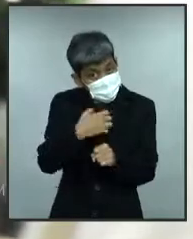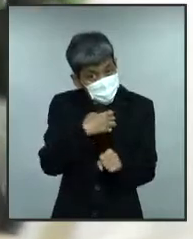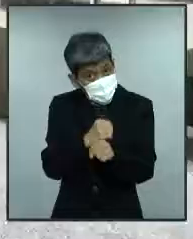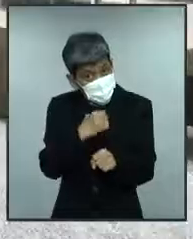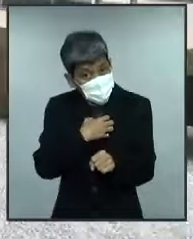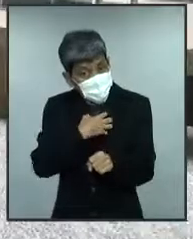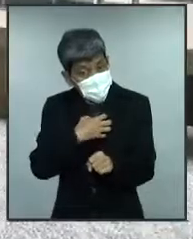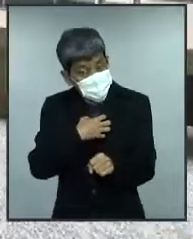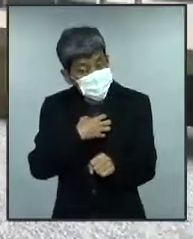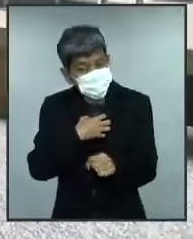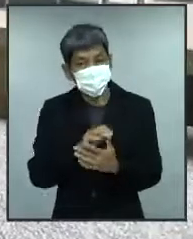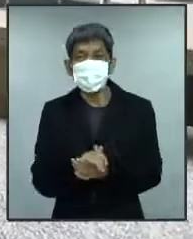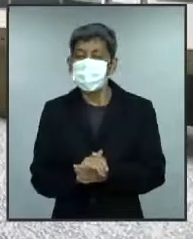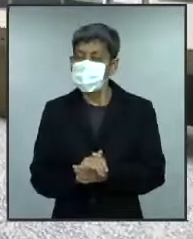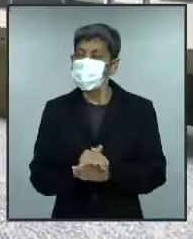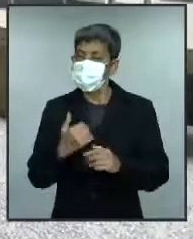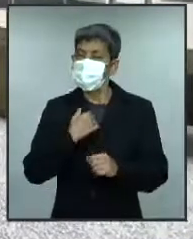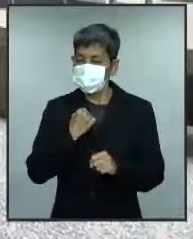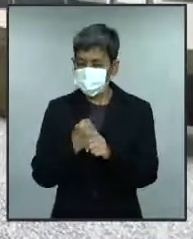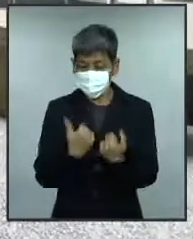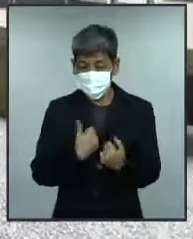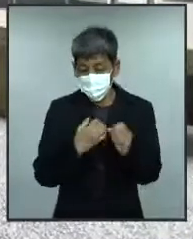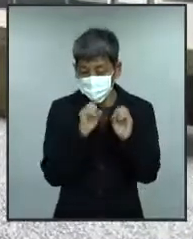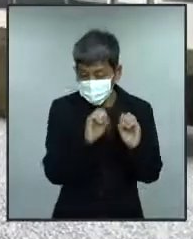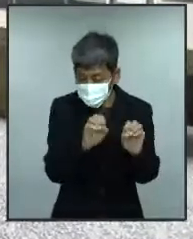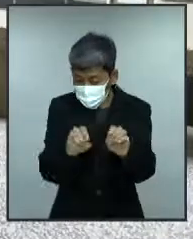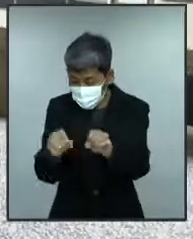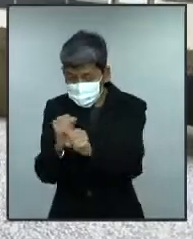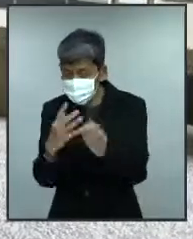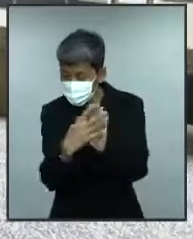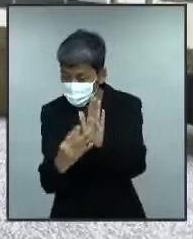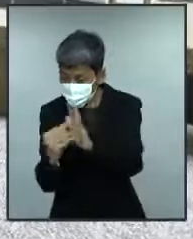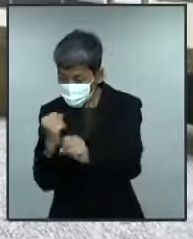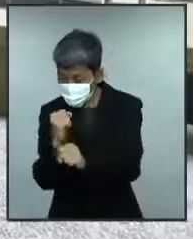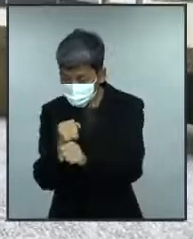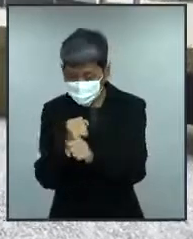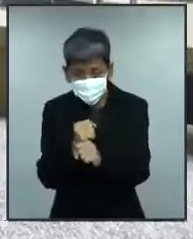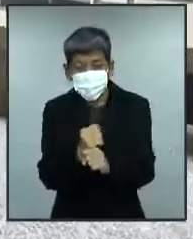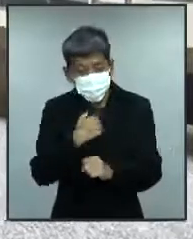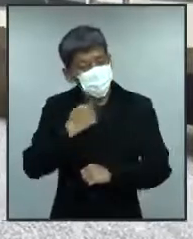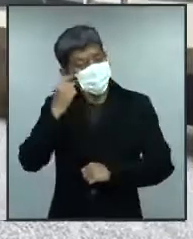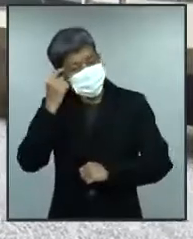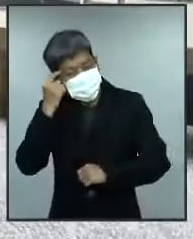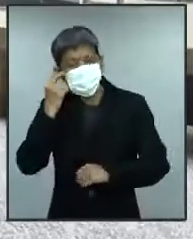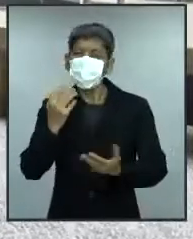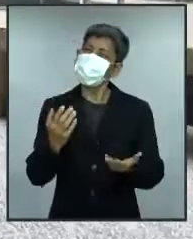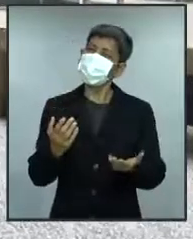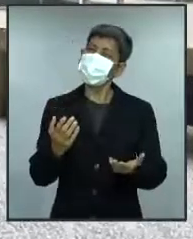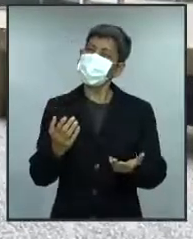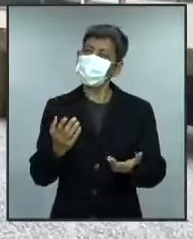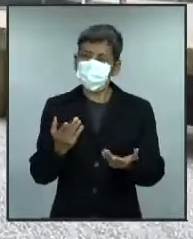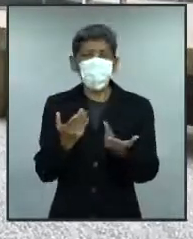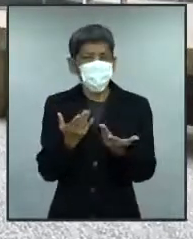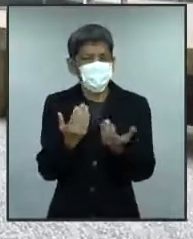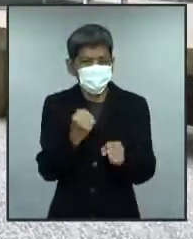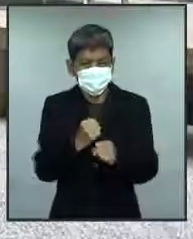ไหมตรงนี้เองเนี่ยที่เราถ่ายทอดเนี่ยเราถ่ายทอดแม้กระทั่งการเชื่อมการอะไรข้างในเราก็เลยมองว่